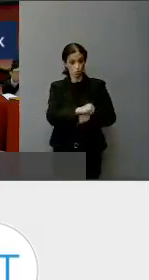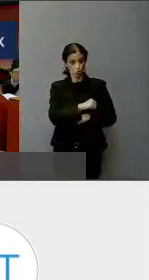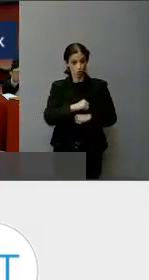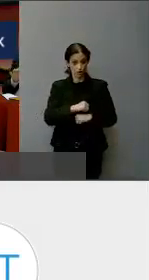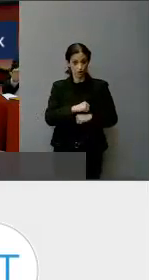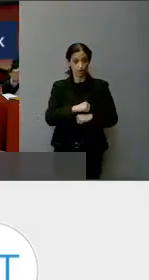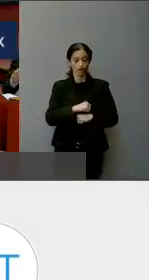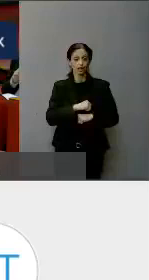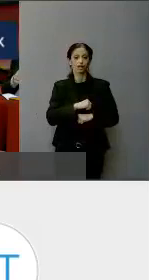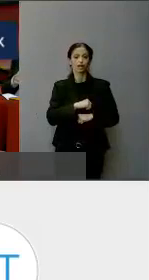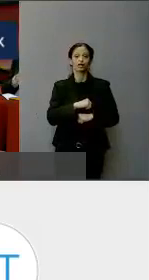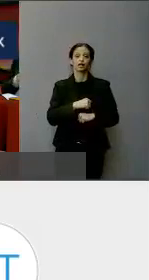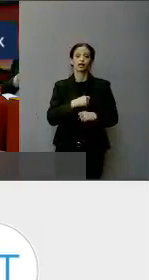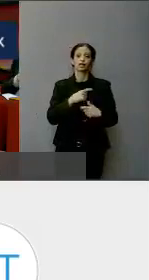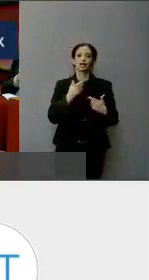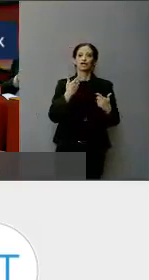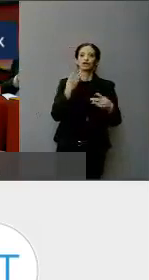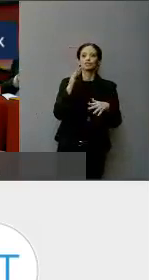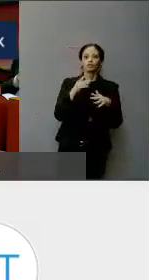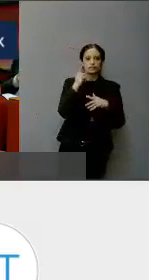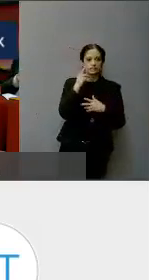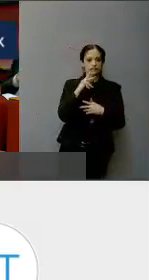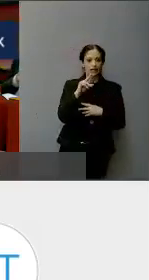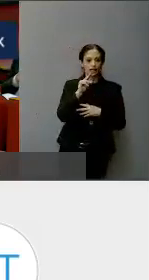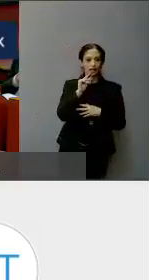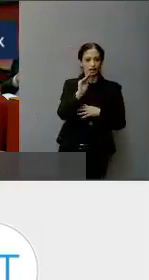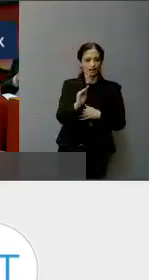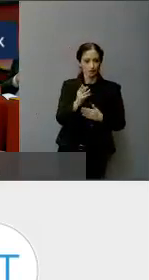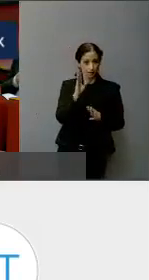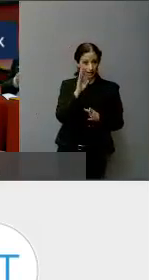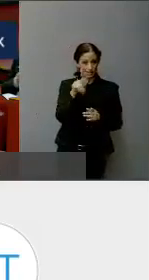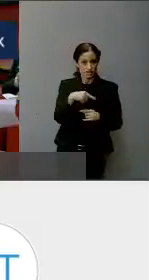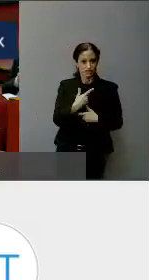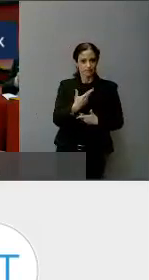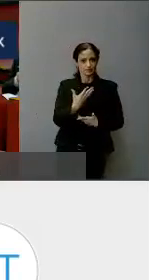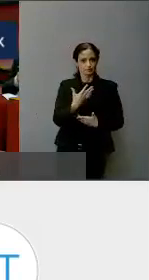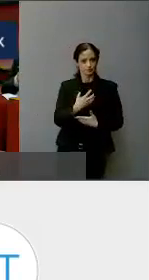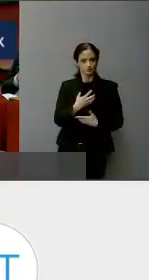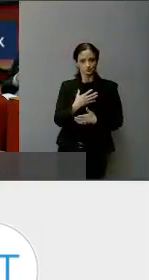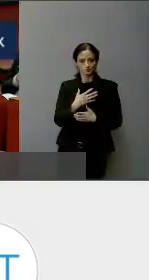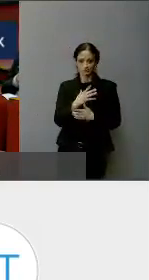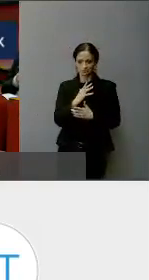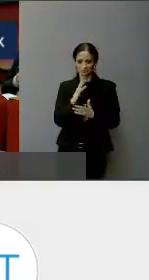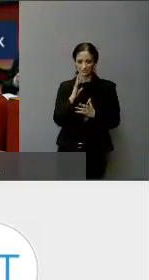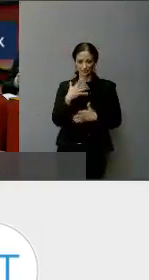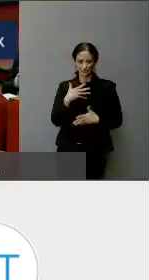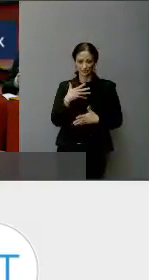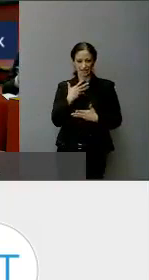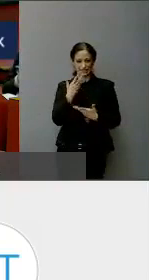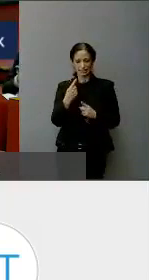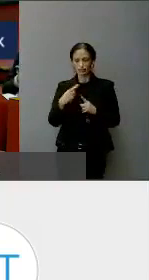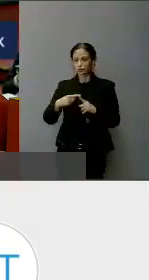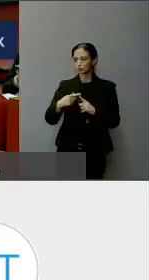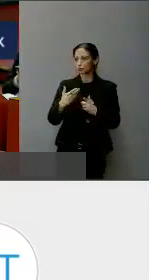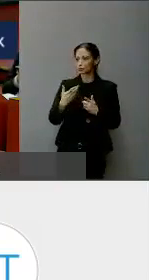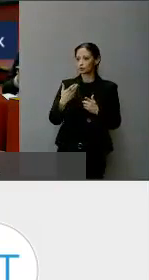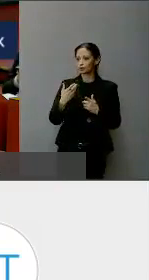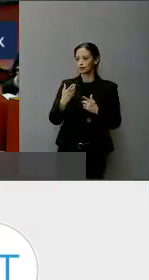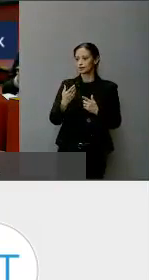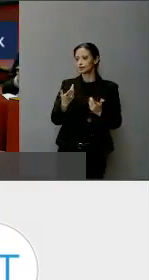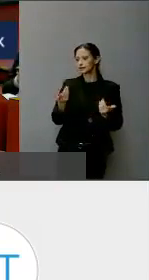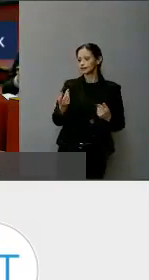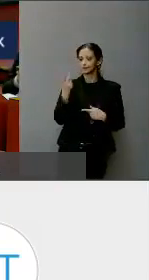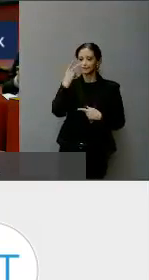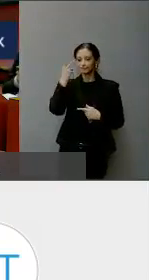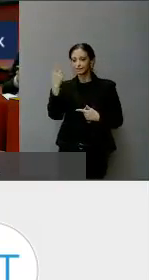evidentemente però se glielo si dice si indispettisce e poi anche poco rispettosa dei cittadini che stanno seguendo e in aula ma pazienza tanto ormai